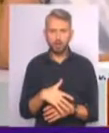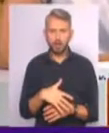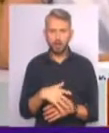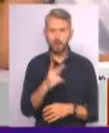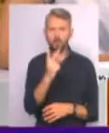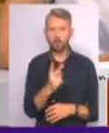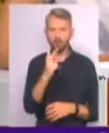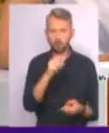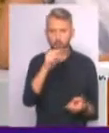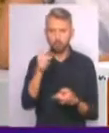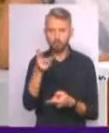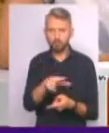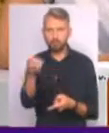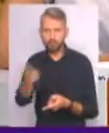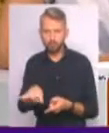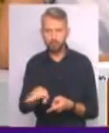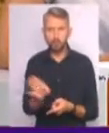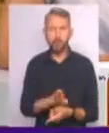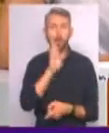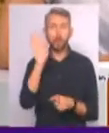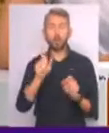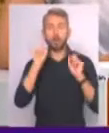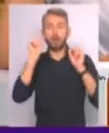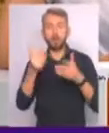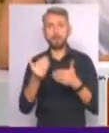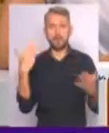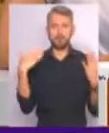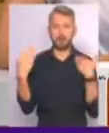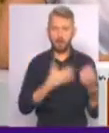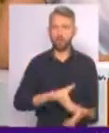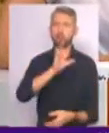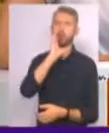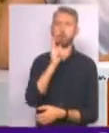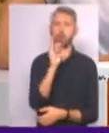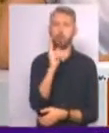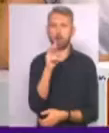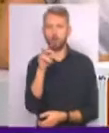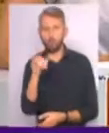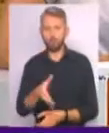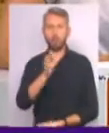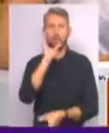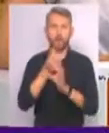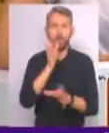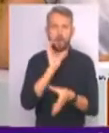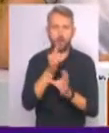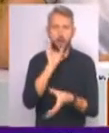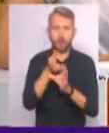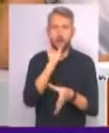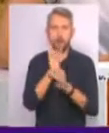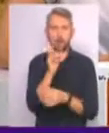2-литровых. Утром встает, перед зарядкой пьет Кока-Колу. В обед пьет, вечером пьет